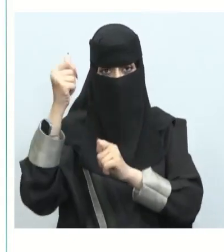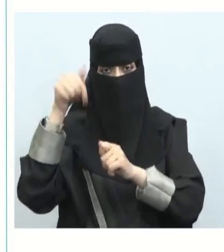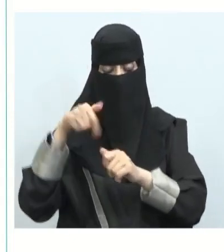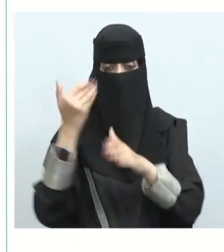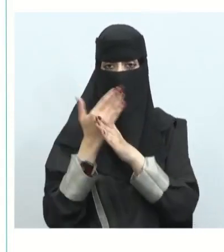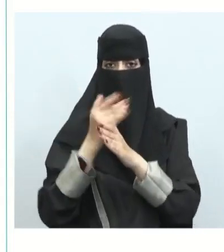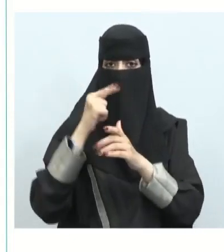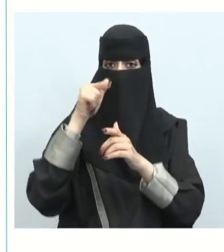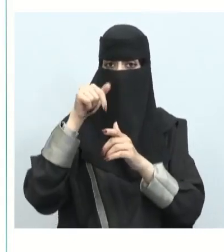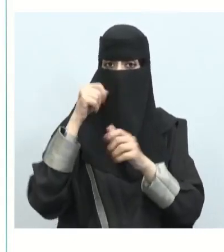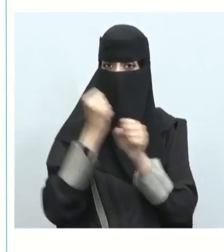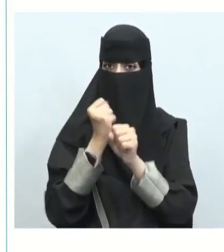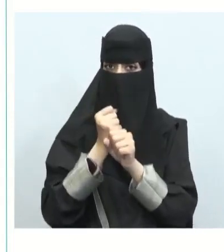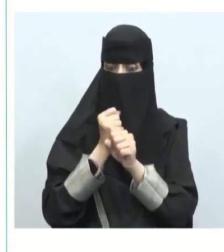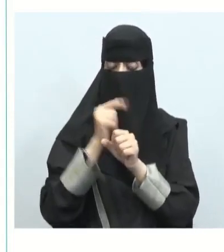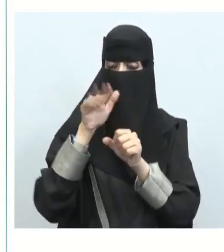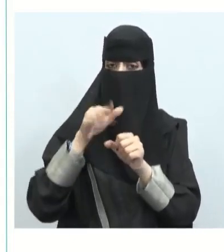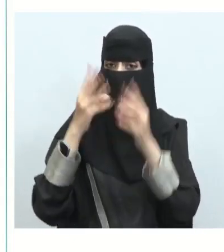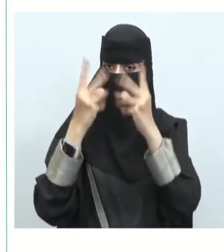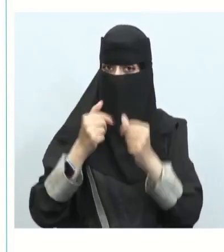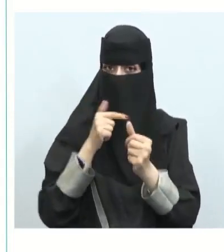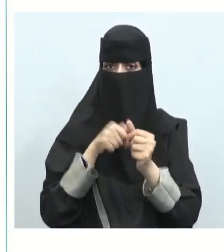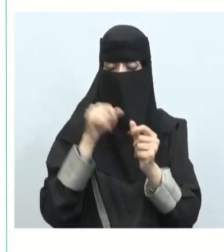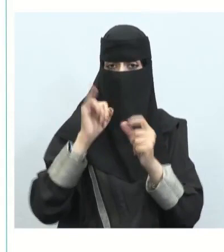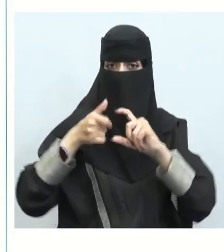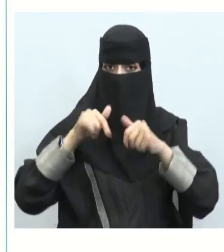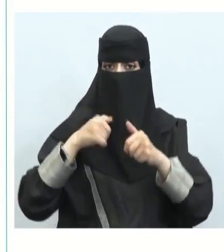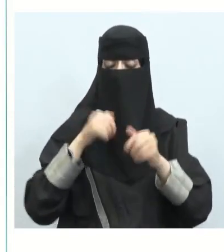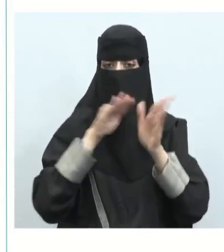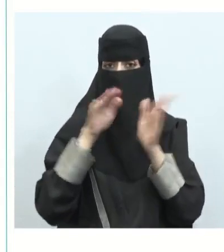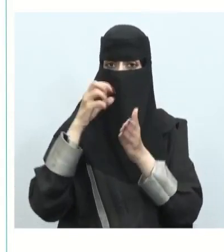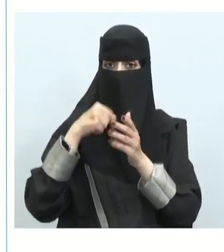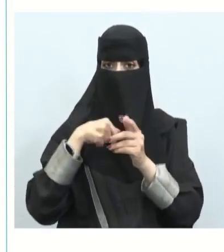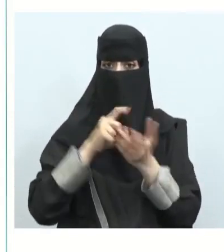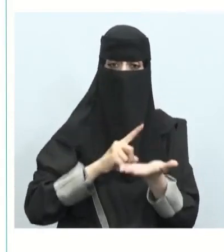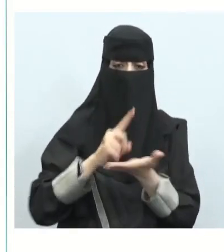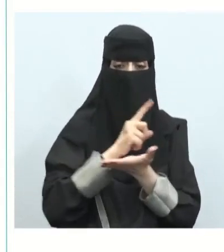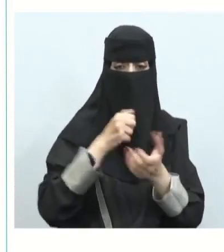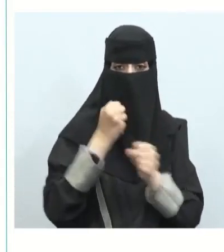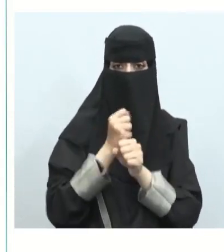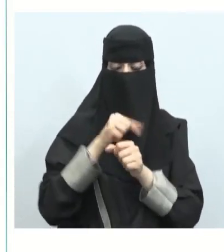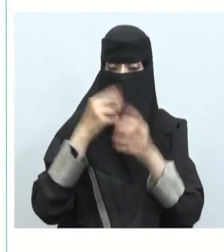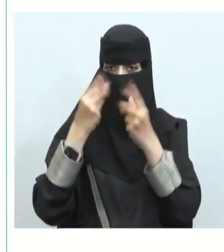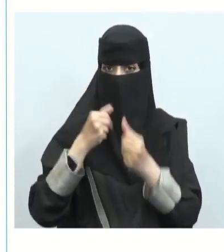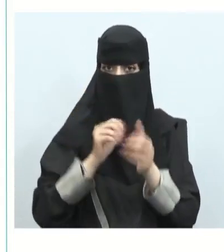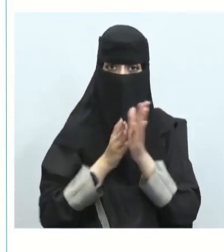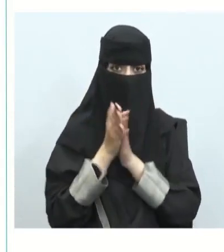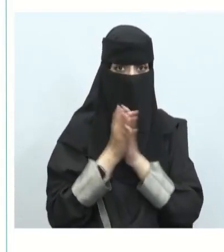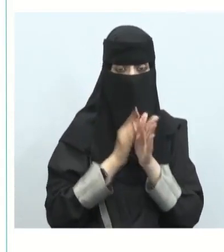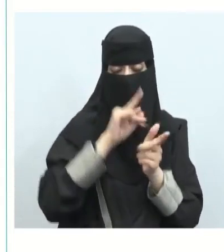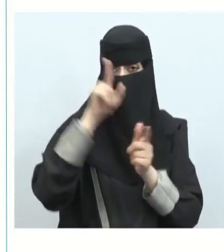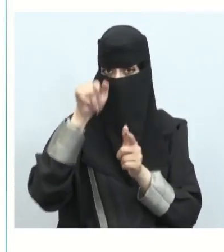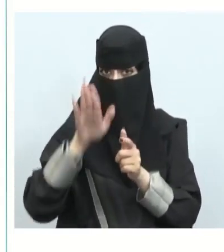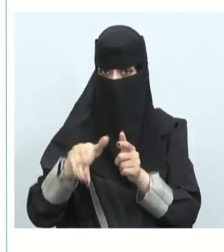المناسبه لذلك المنظمات تهتم مثلا بتكوين ظروف عمل مناسبه بتكوين ايضا محفزات